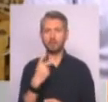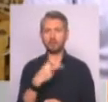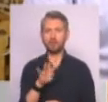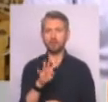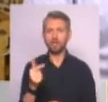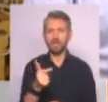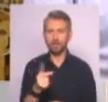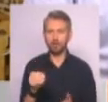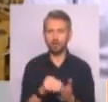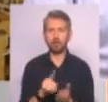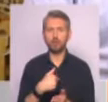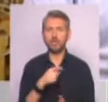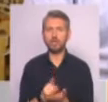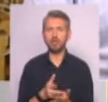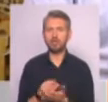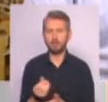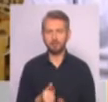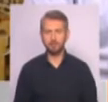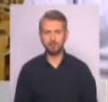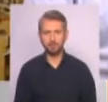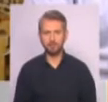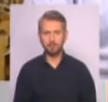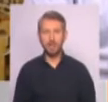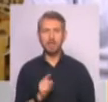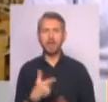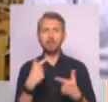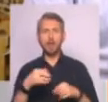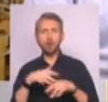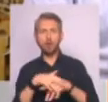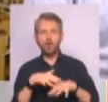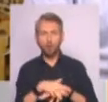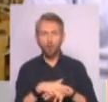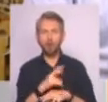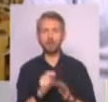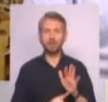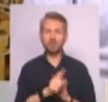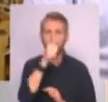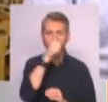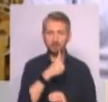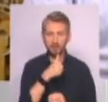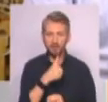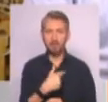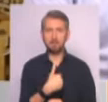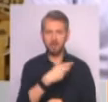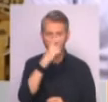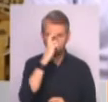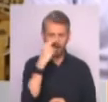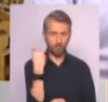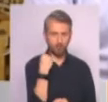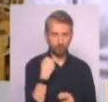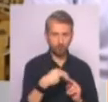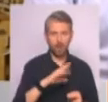324 гривні стоїть. Що я повинна платити? Там, де розрахунок іде на начало місяця, мені держава повинна,